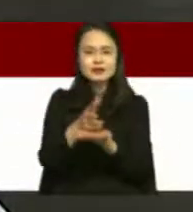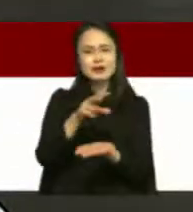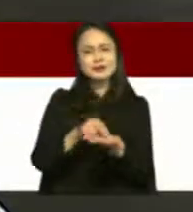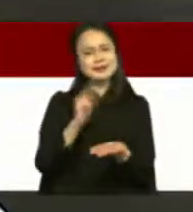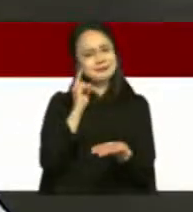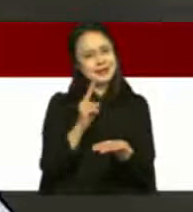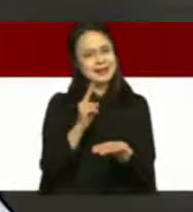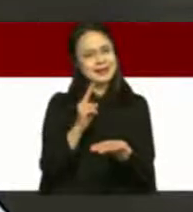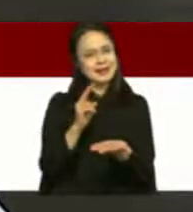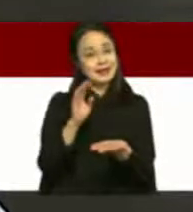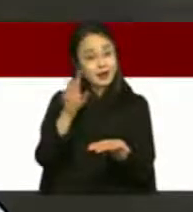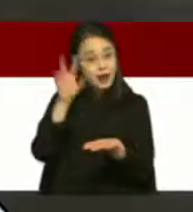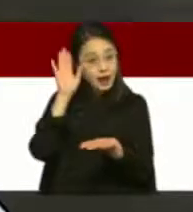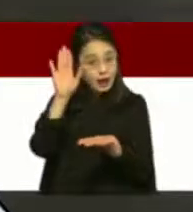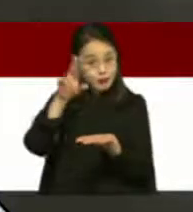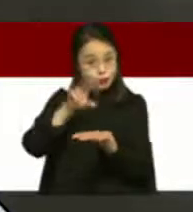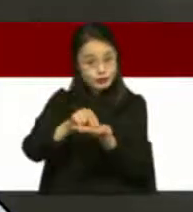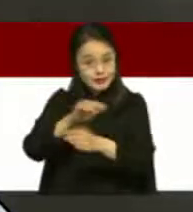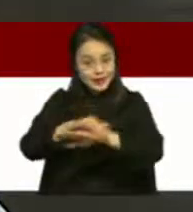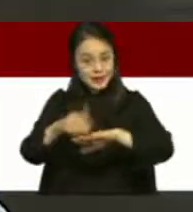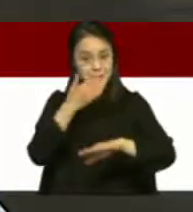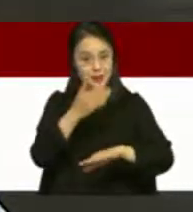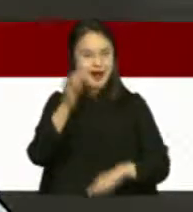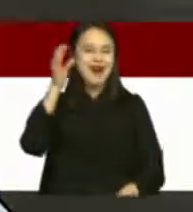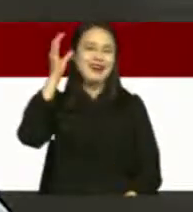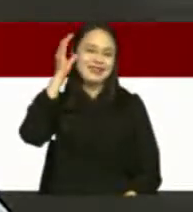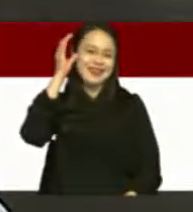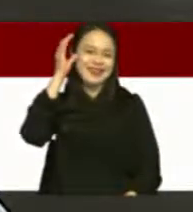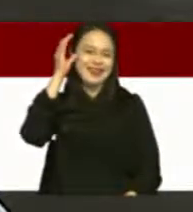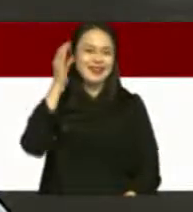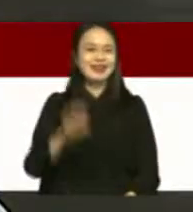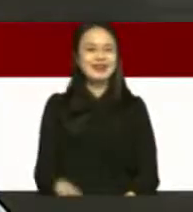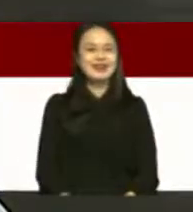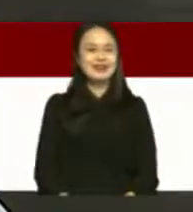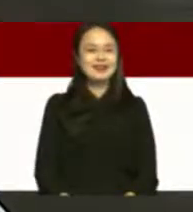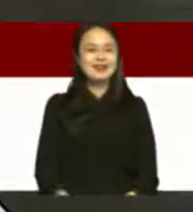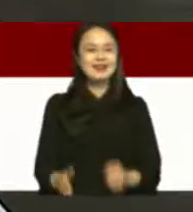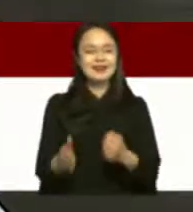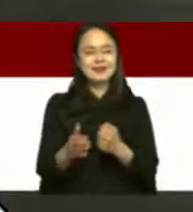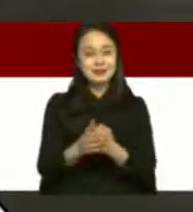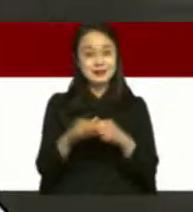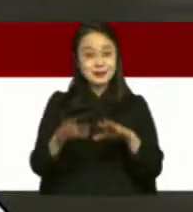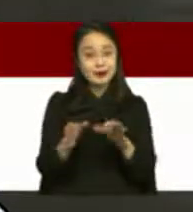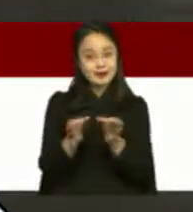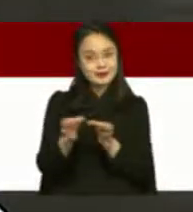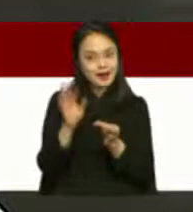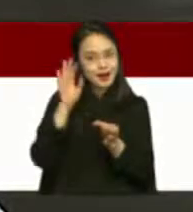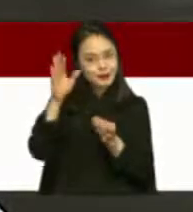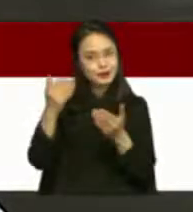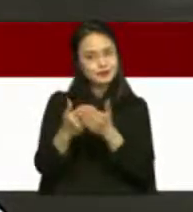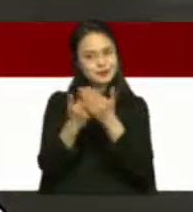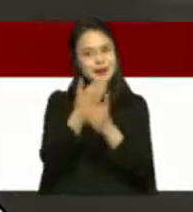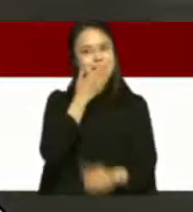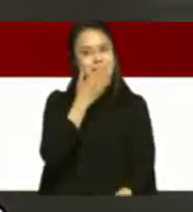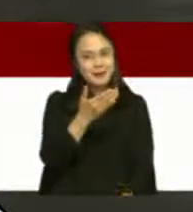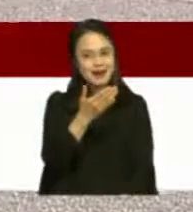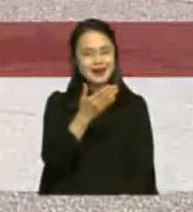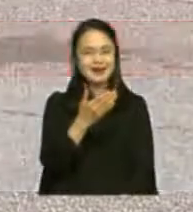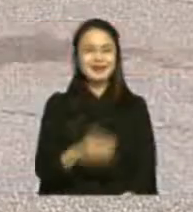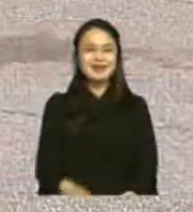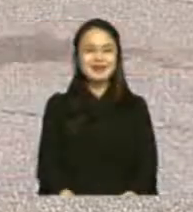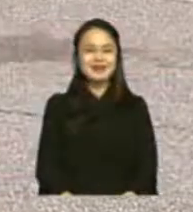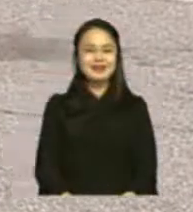있지요. 기분이 아주 좋고 이제 좀 시장이 많이 변해가고 있구나. 이제 상인분들도 알고